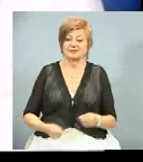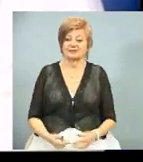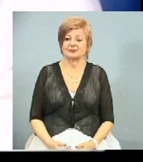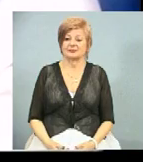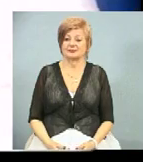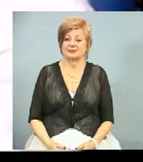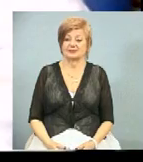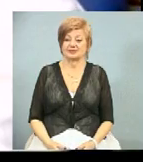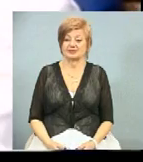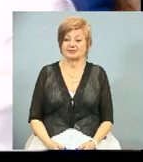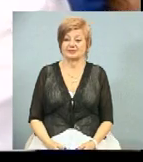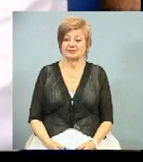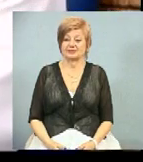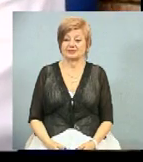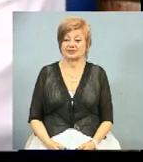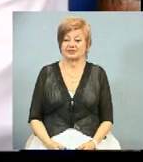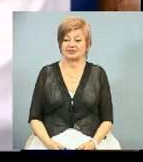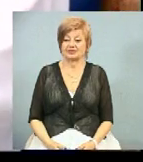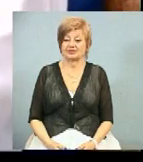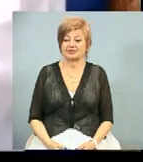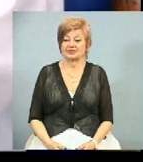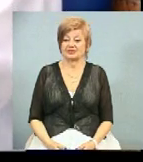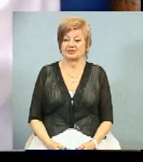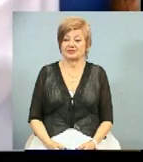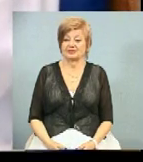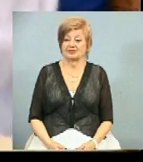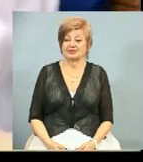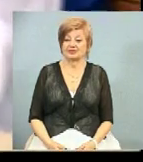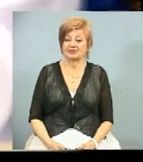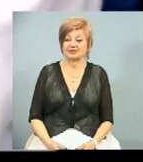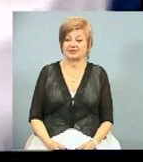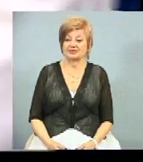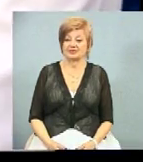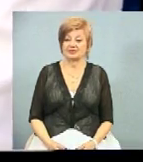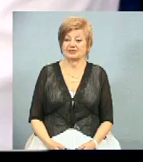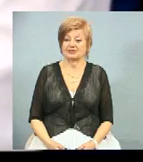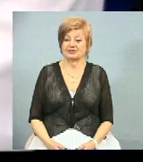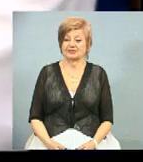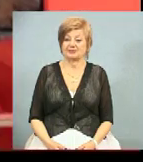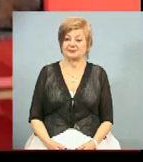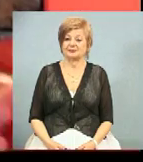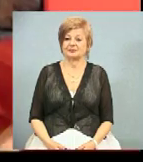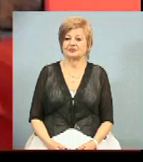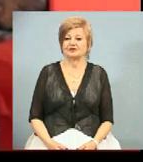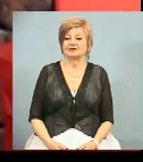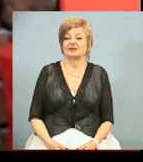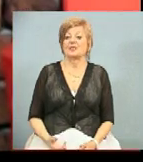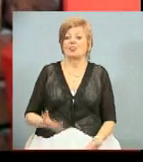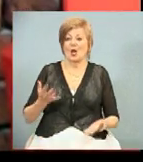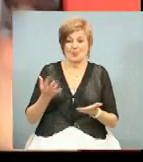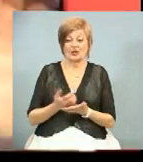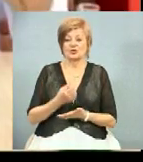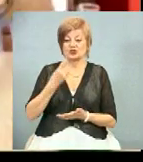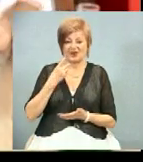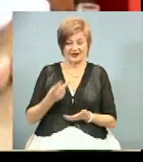встромляємо. Міцна кулька, надміцна вийшла. Як у вас виходить? О, є! У мене вийшло